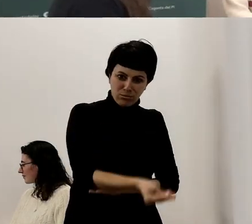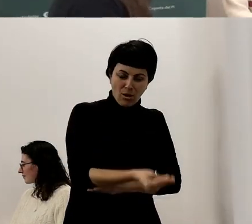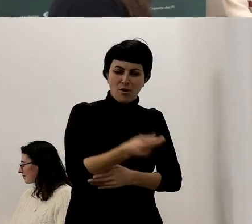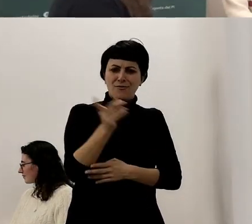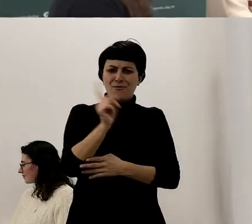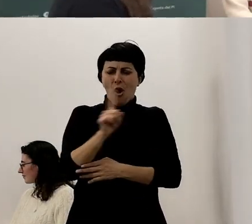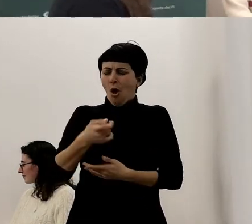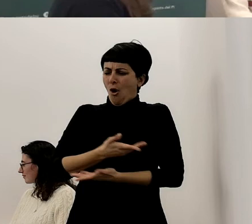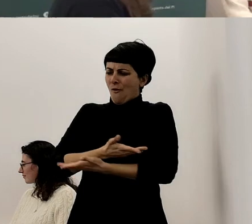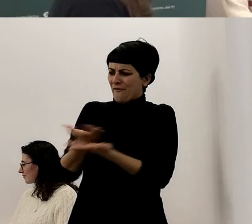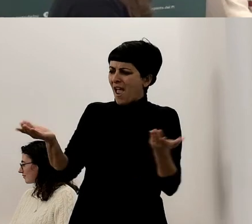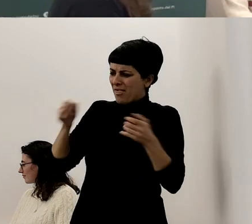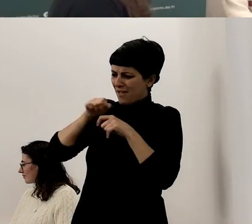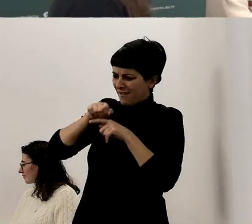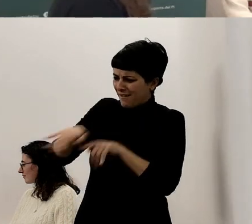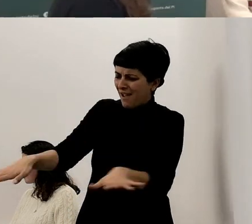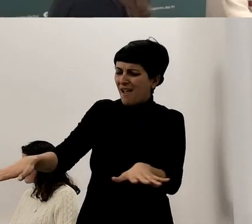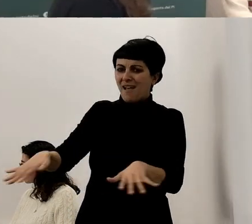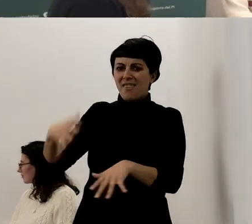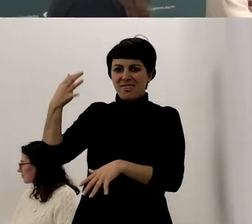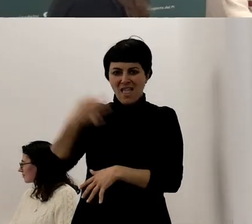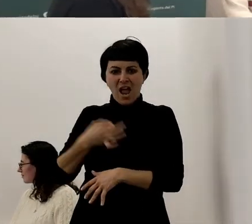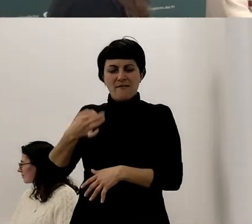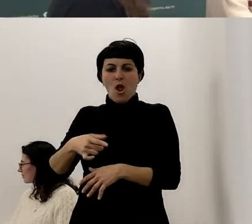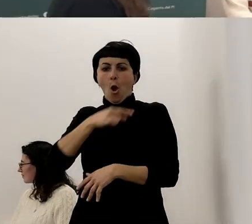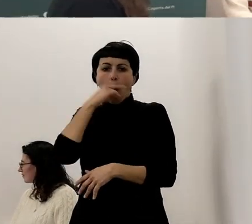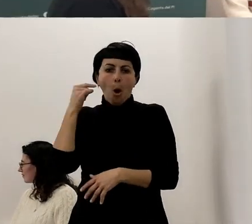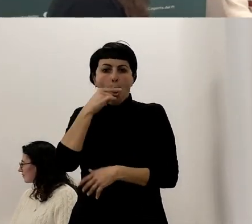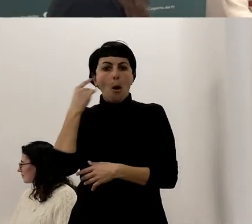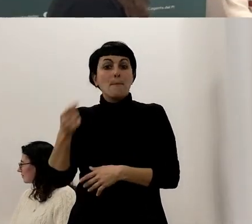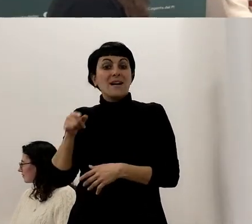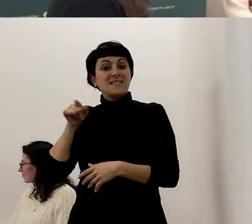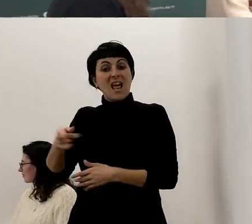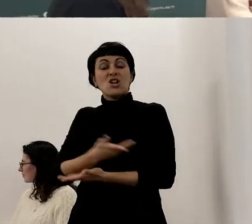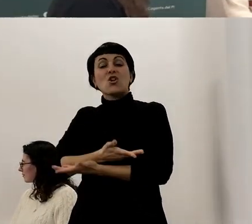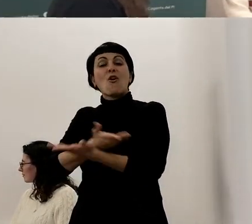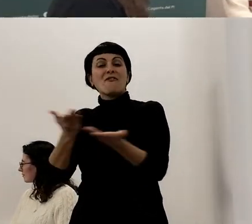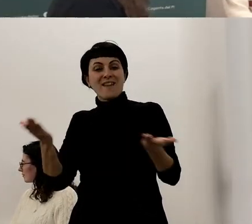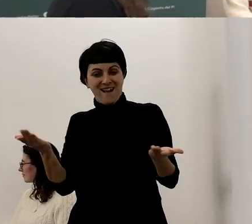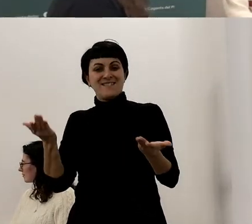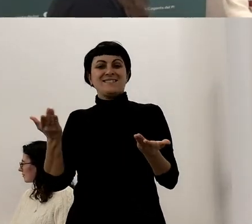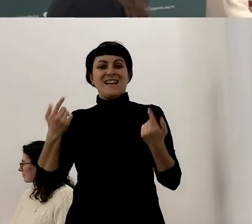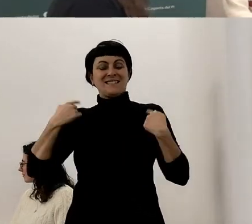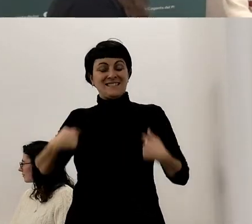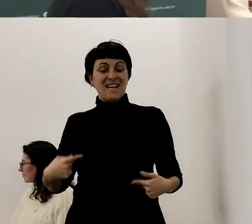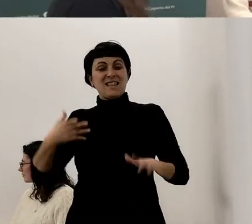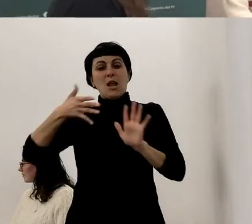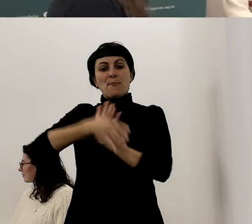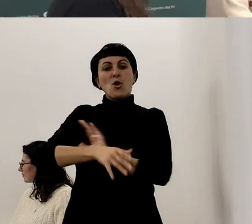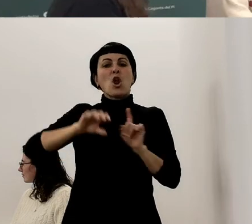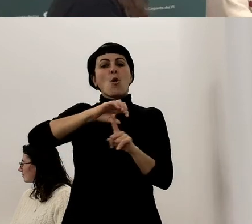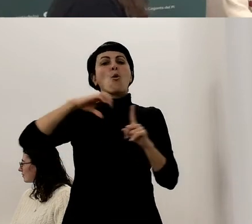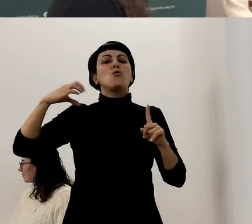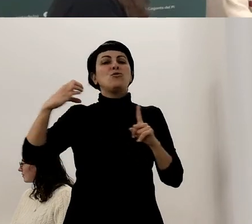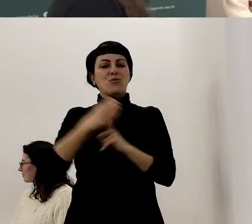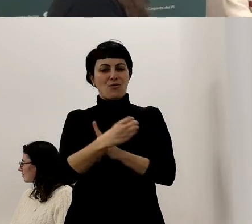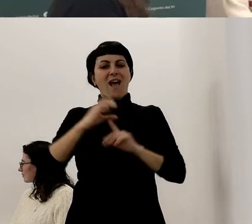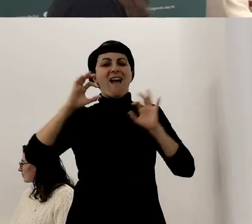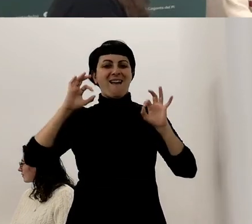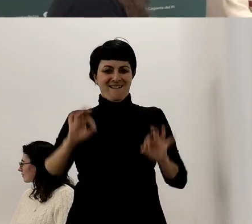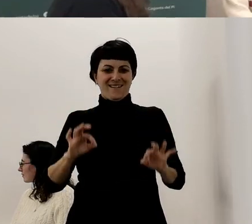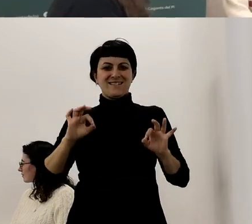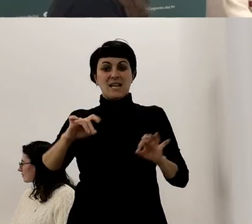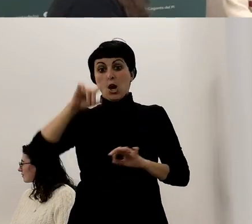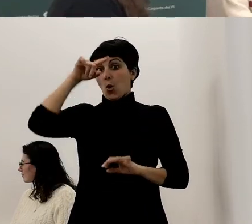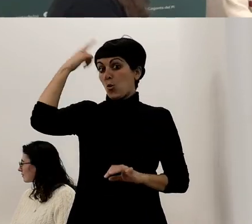potser els homes tenen ja des d'un principi, no? Perquè els hi ha donat, la cultura els hi ha donat que han de tenir aquesta confiança com per tirar endavant, sobretot